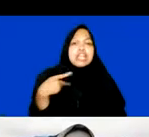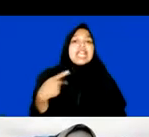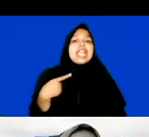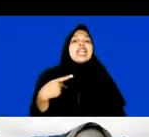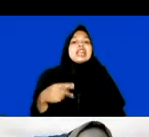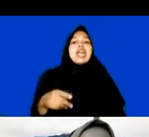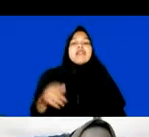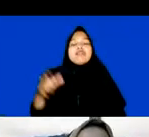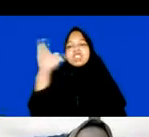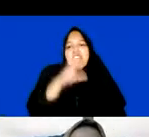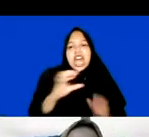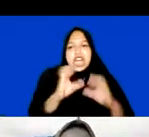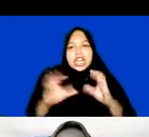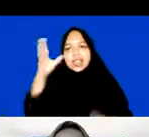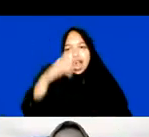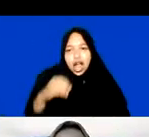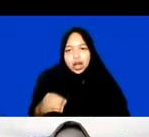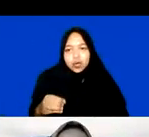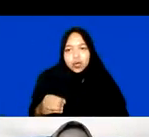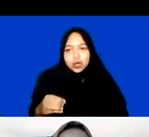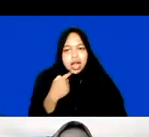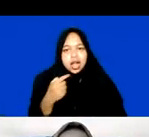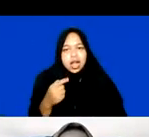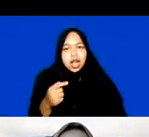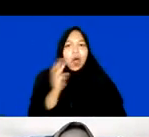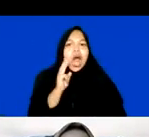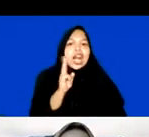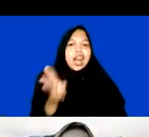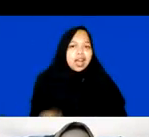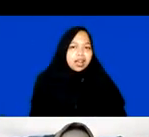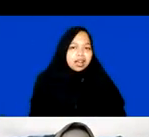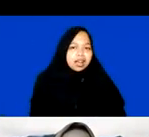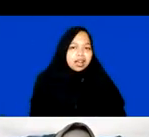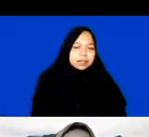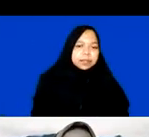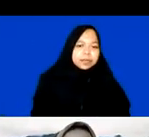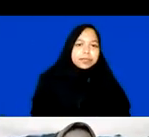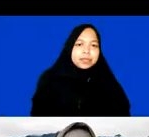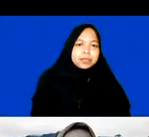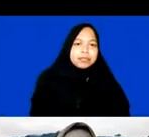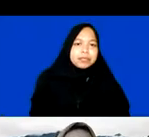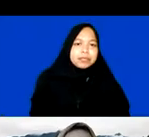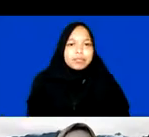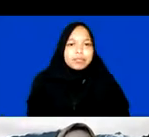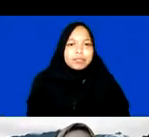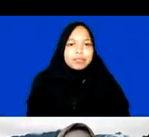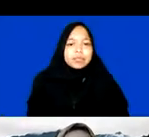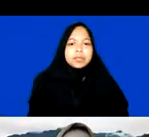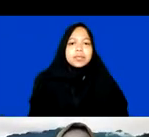color gitu. Pyrography-nya di color sendiri, pakai pewarna kulit gitu kan. Ya hand coloring juga akhirnya.